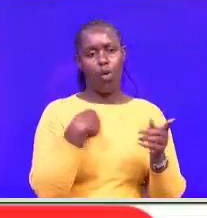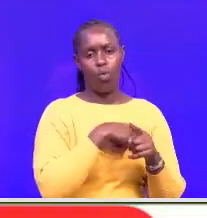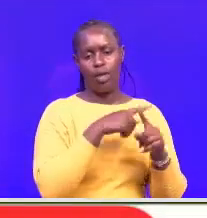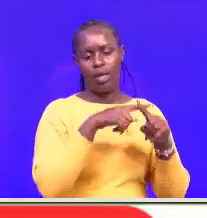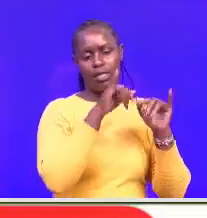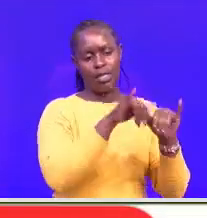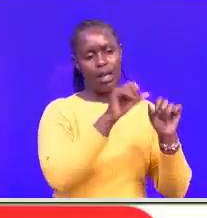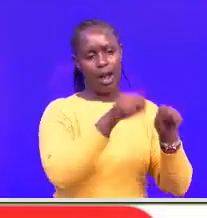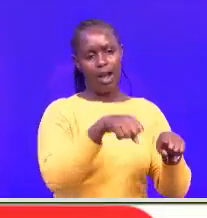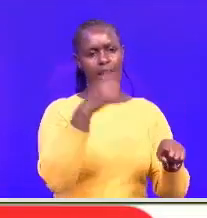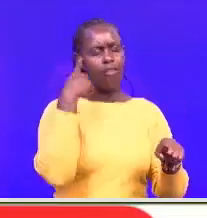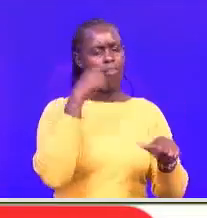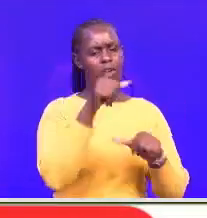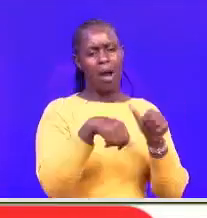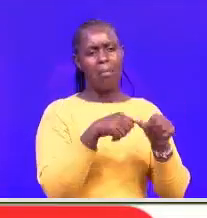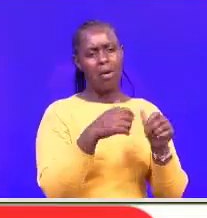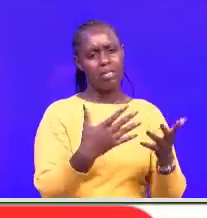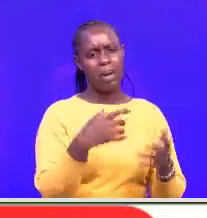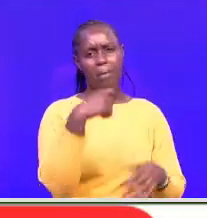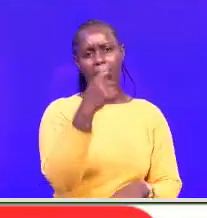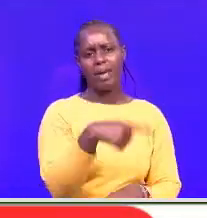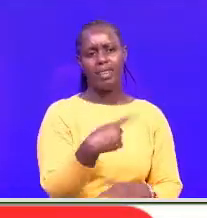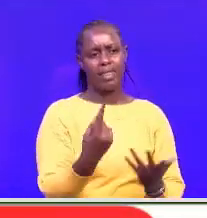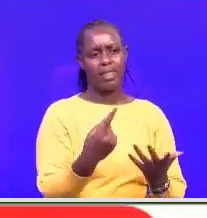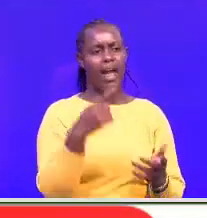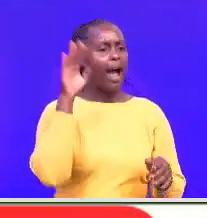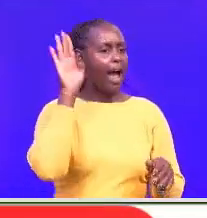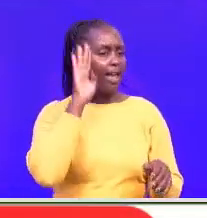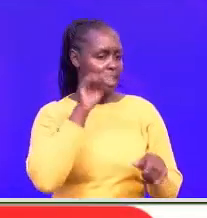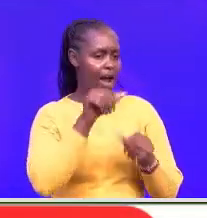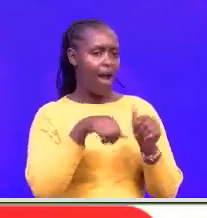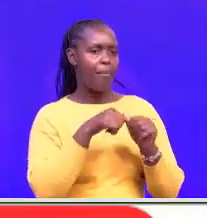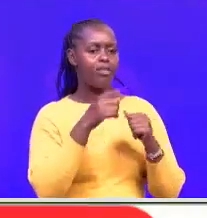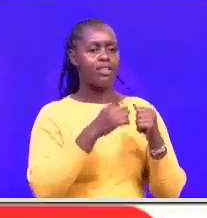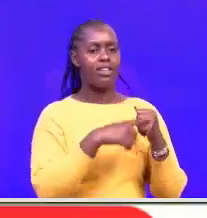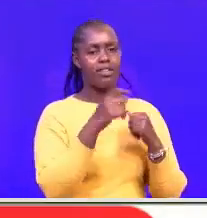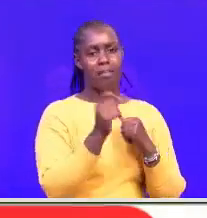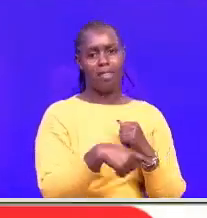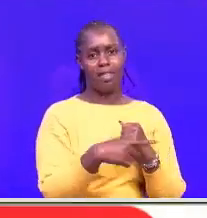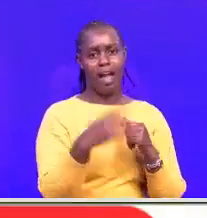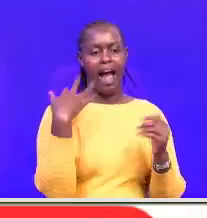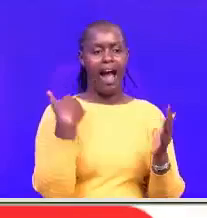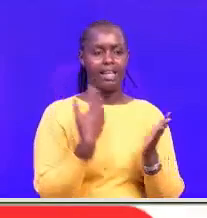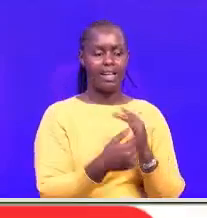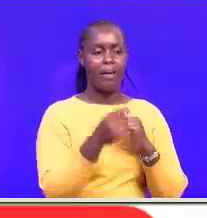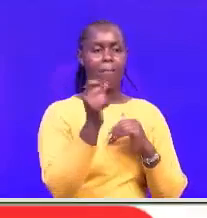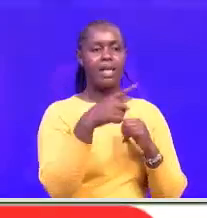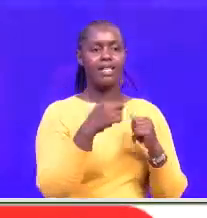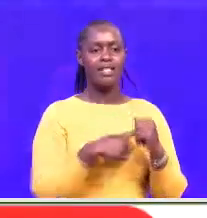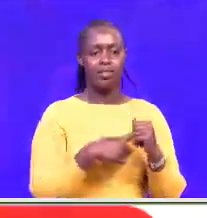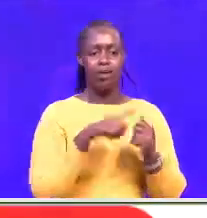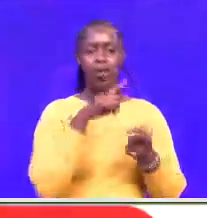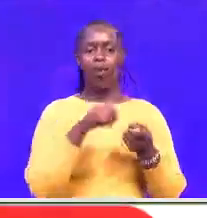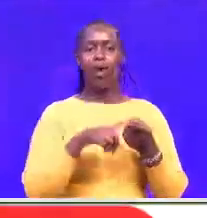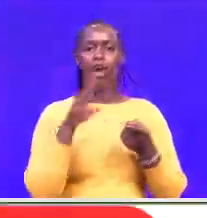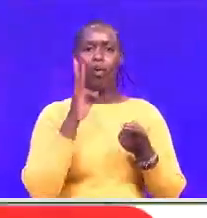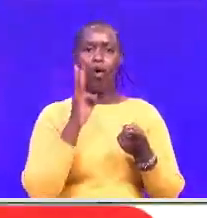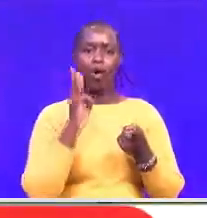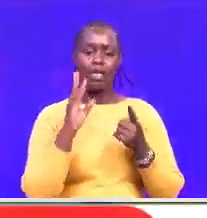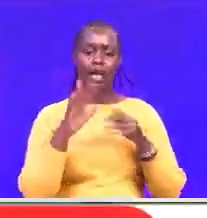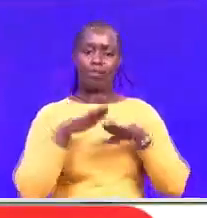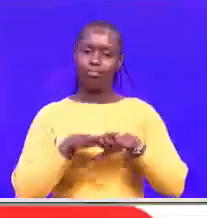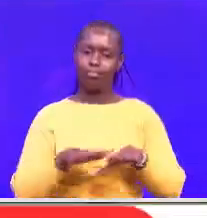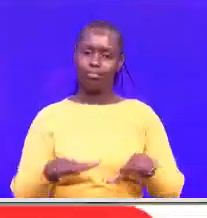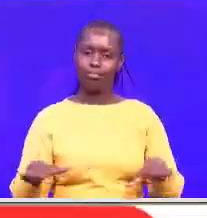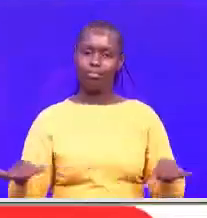wa miezi, nisikia kama eti miezi sita mpaka mwezi wa sita ndipo maji yataisha. Maji